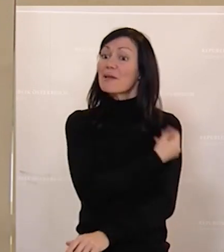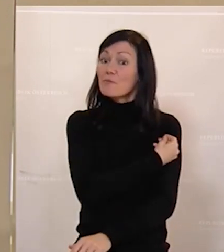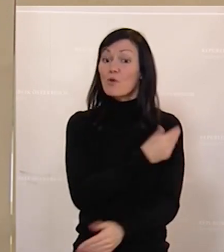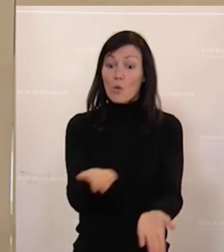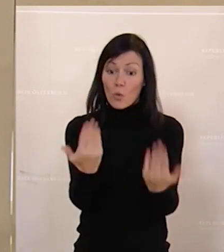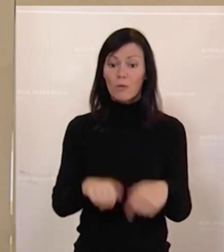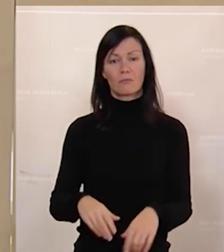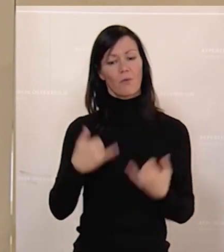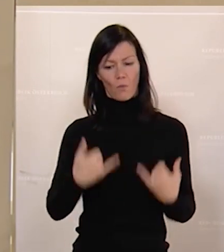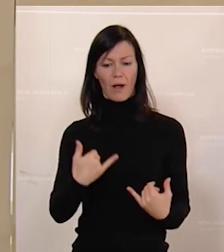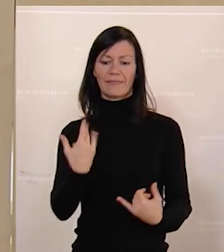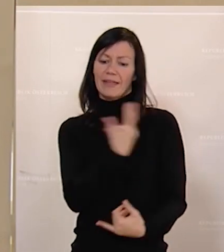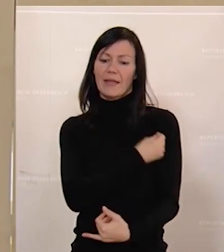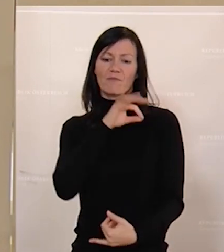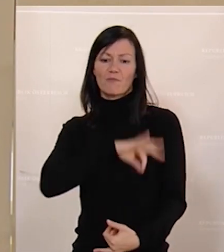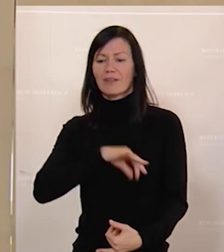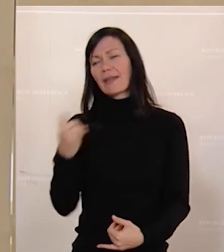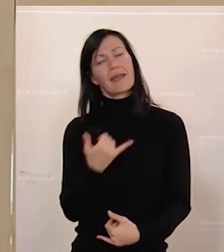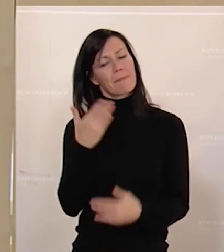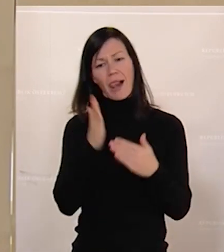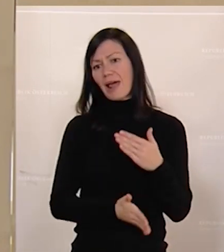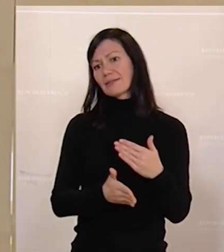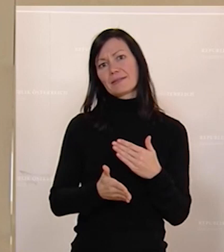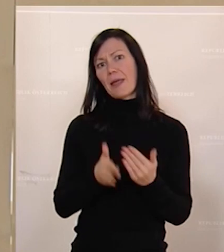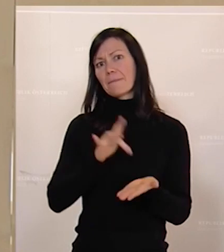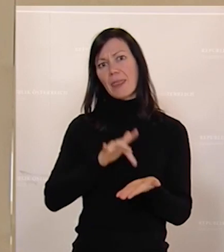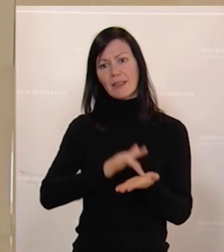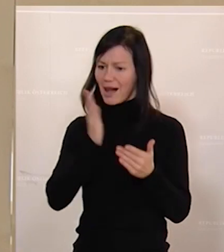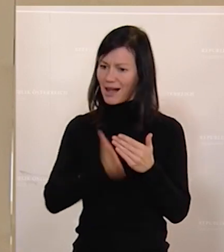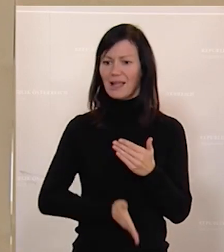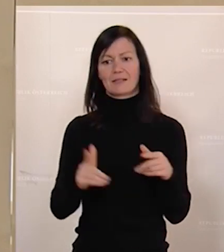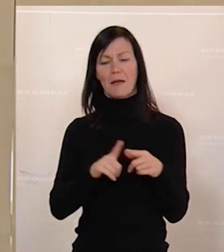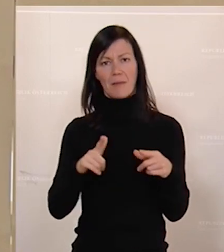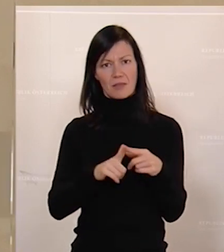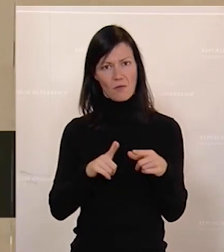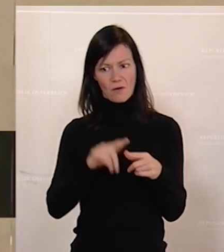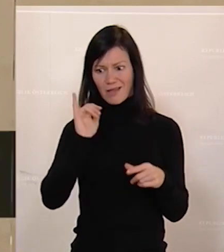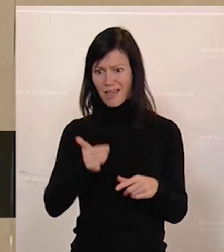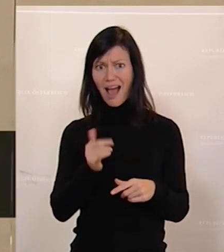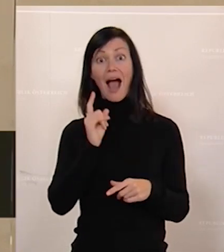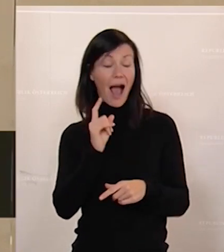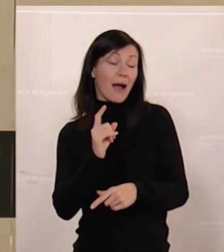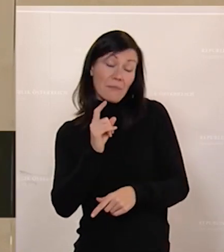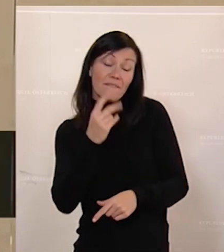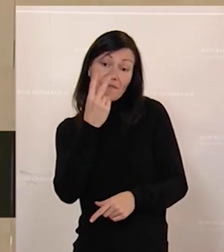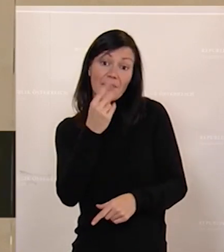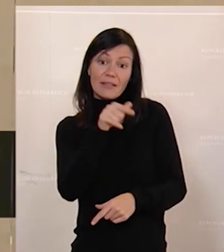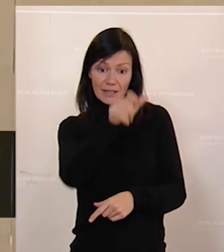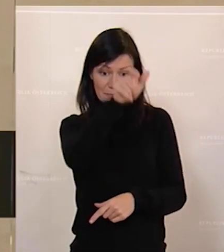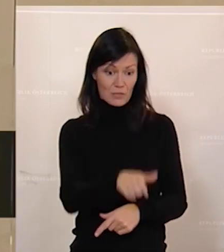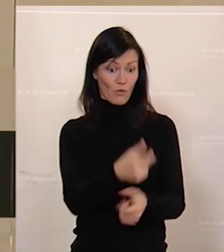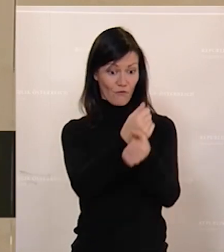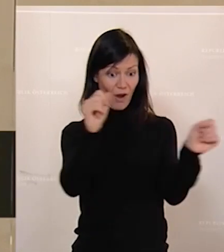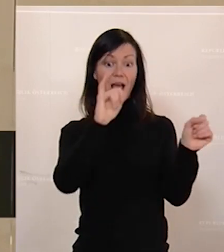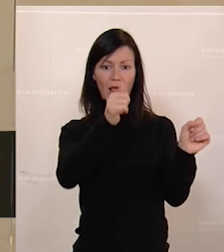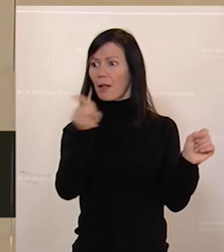wir heute vorgestellt haben, ist immer nur Ultima Ratio. Aber es ist ganz, ganz wesentlich, dass die Freiheit des einen dort ein Ende hat,